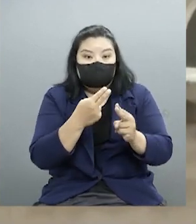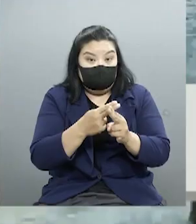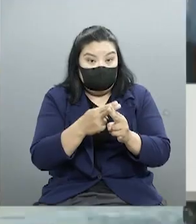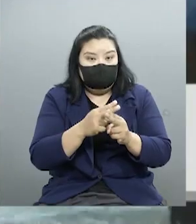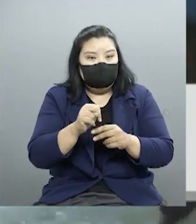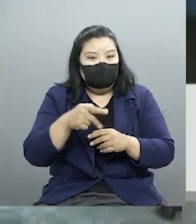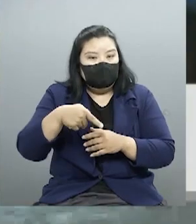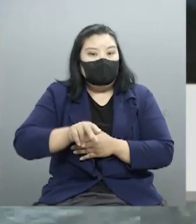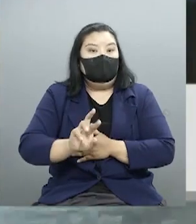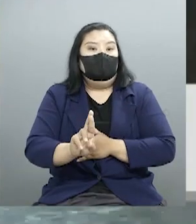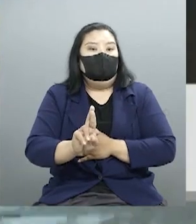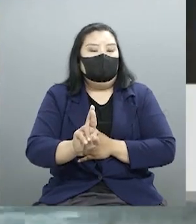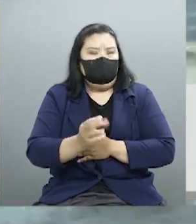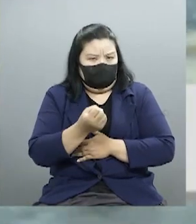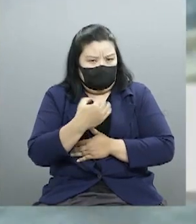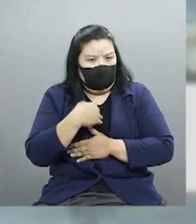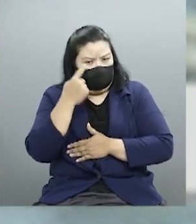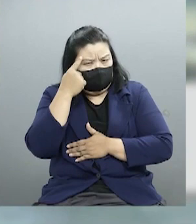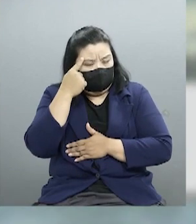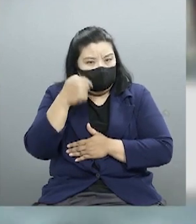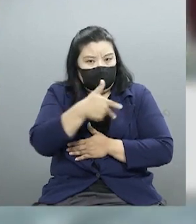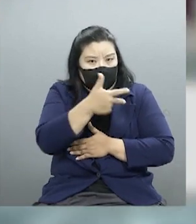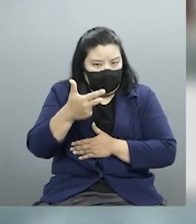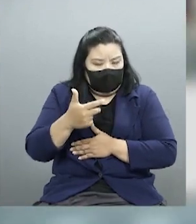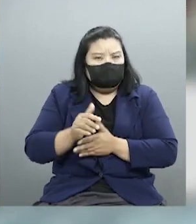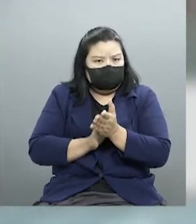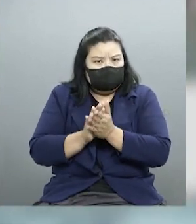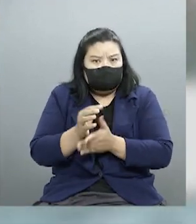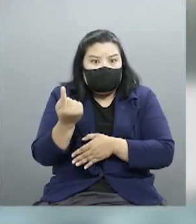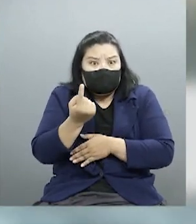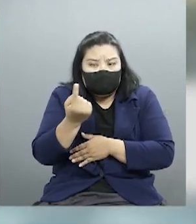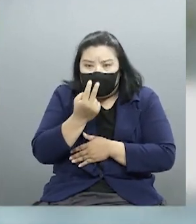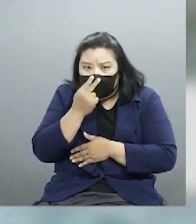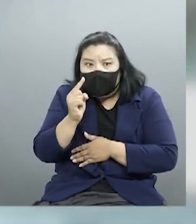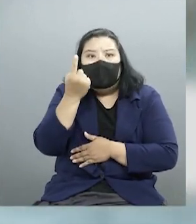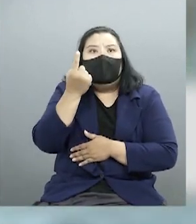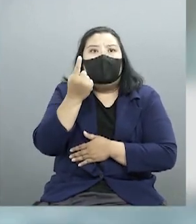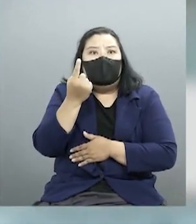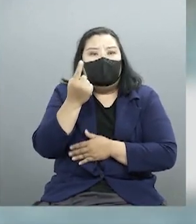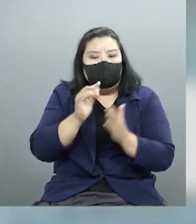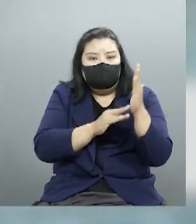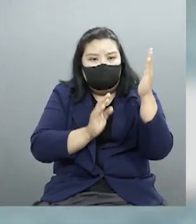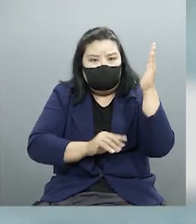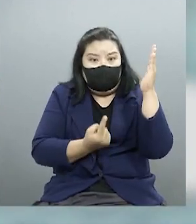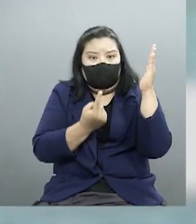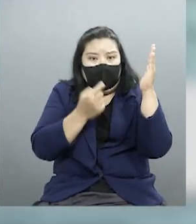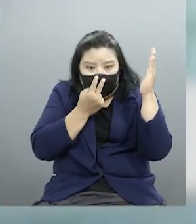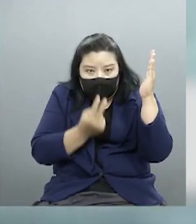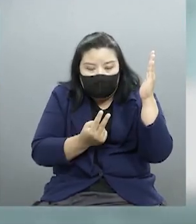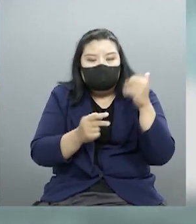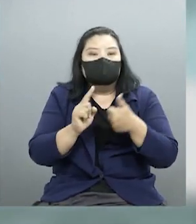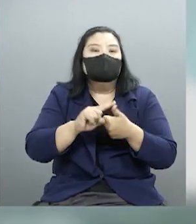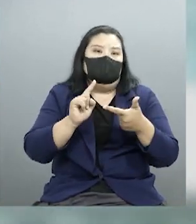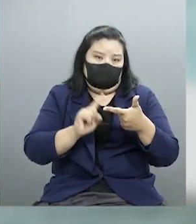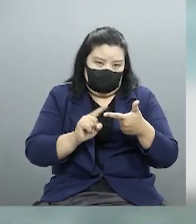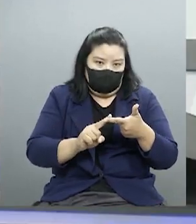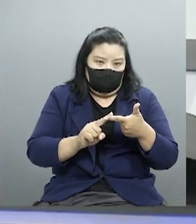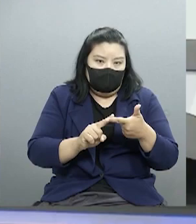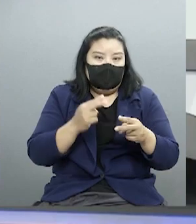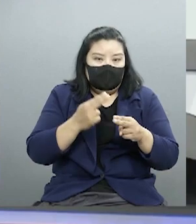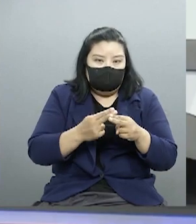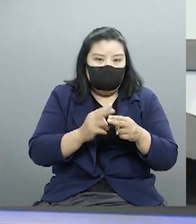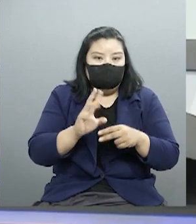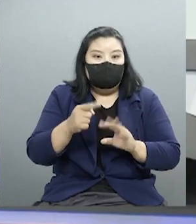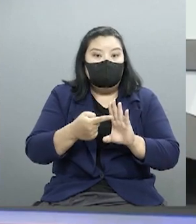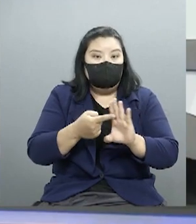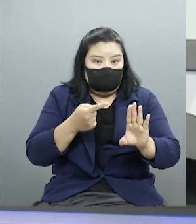ของคุณนนทพรบอกว่าน่าจะเป็นสื่อเดียวที่เห็นลงพื้นที่ตั้งแต่วันแรกหรือคุณสโรชาแชร์ข่าวของไ